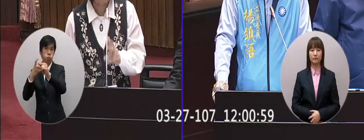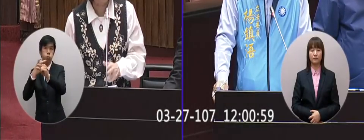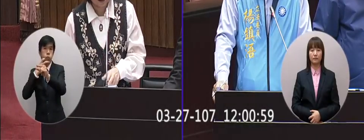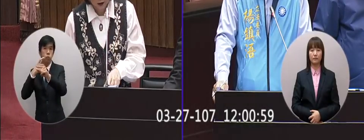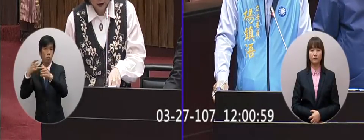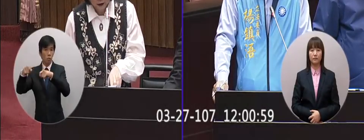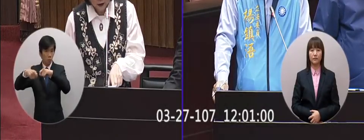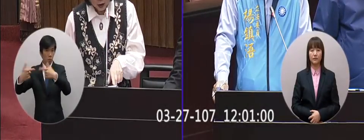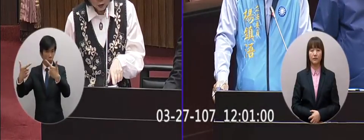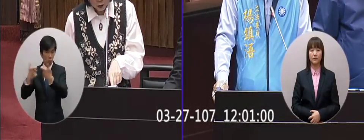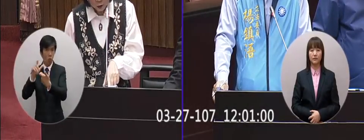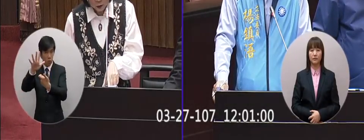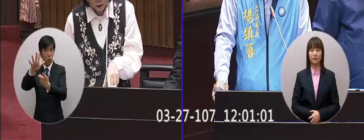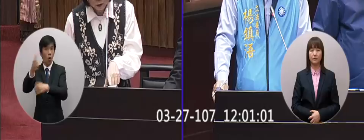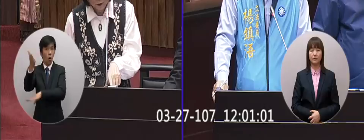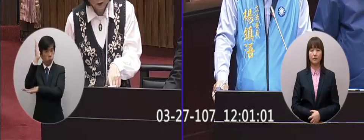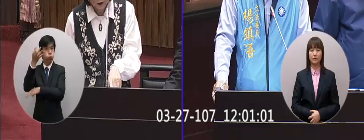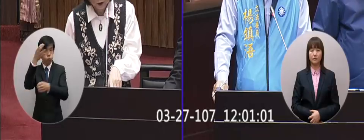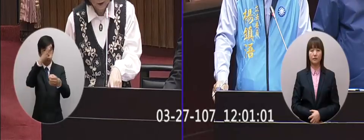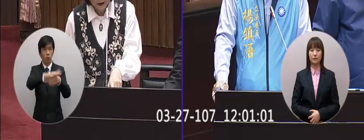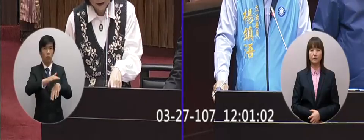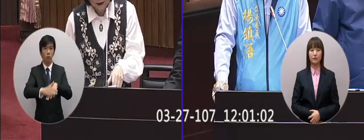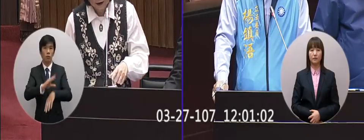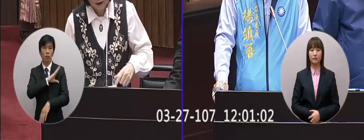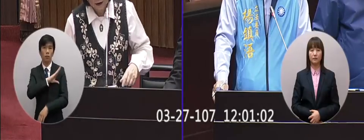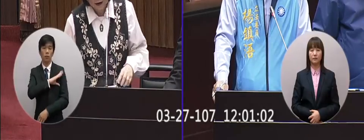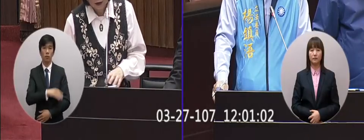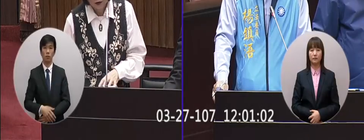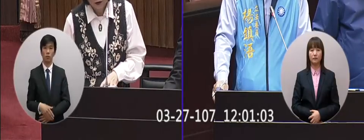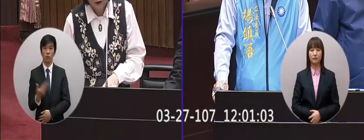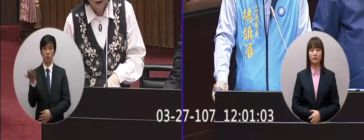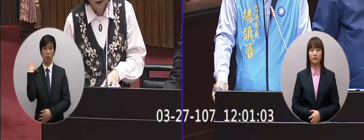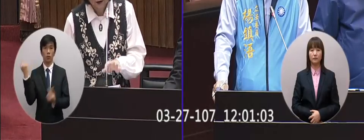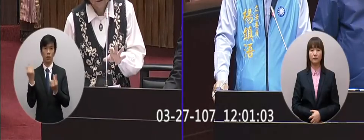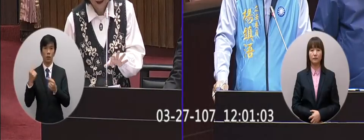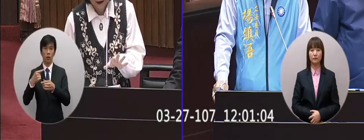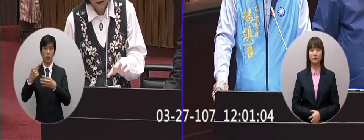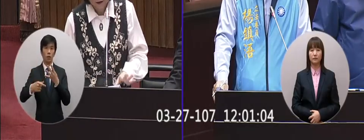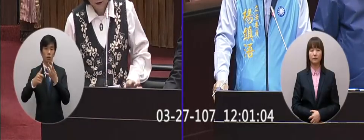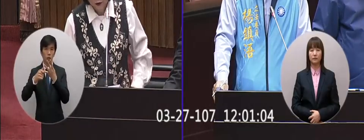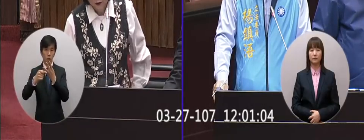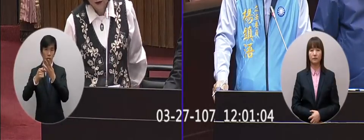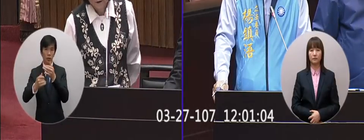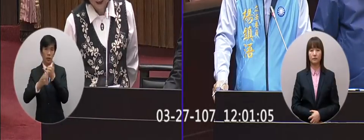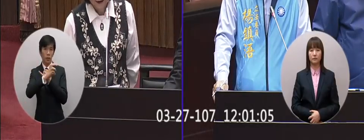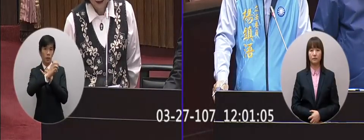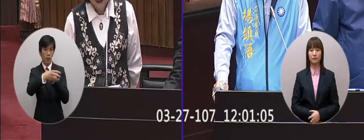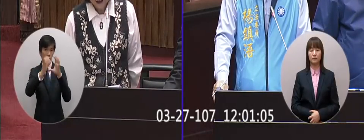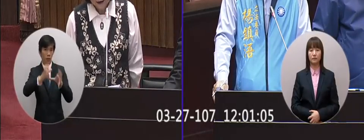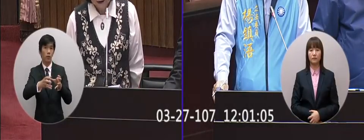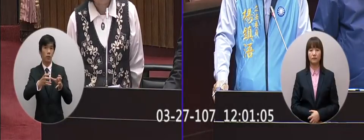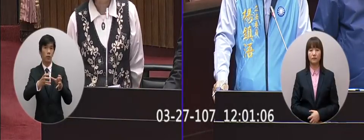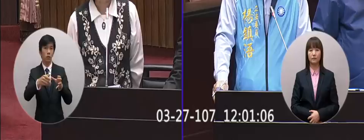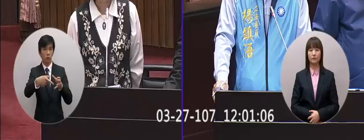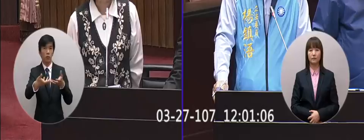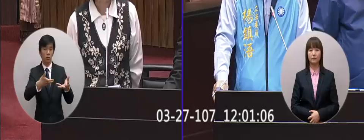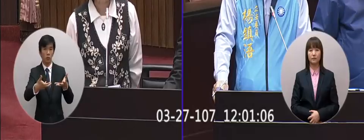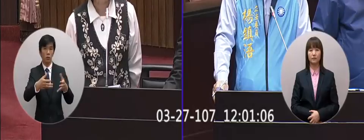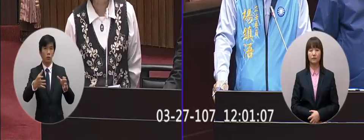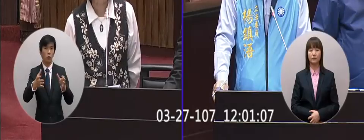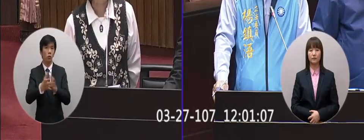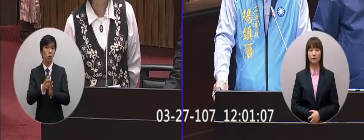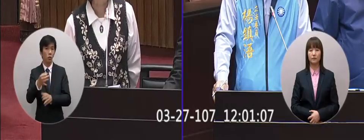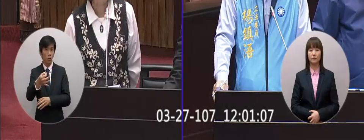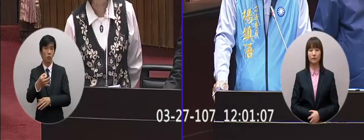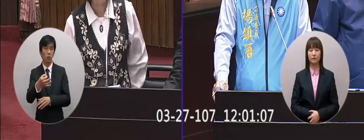划的时候还是要给的。所以过去比如说我们第四期的离岛综合建设方案的总经费来讲，其实离岛建